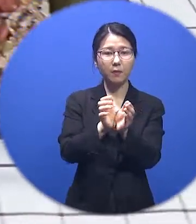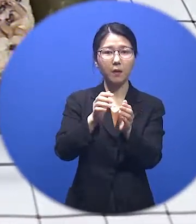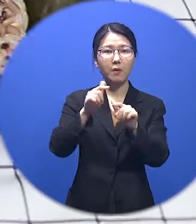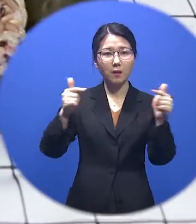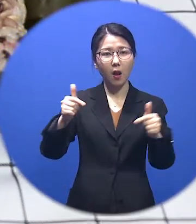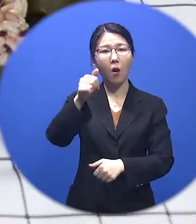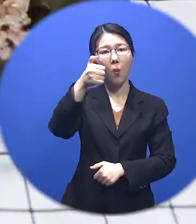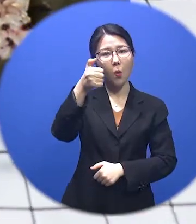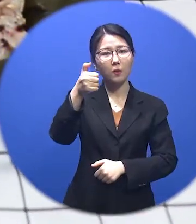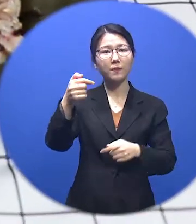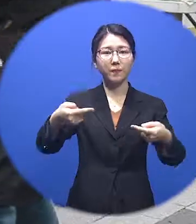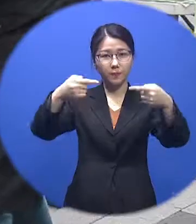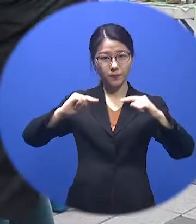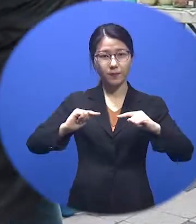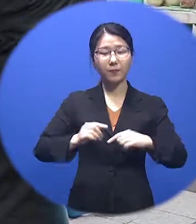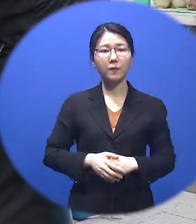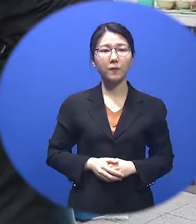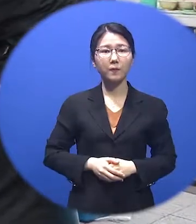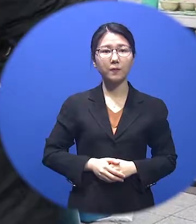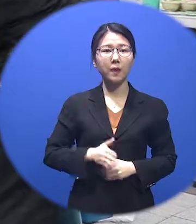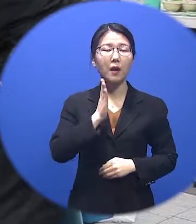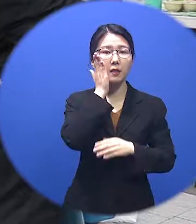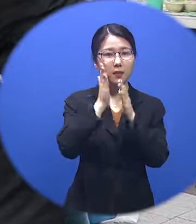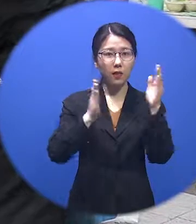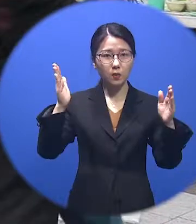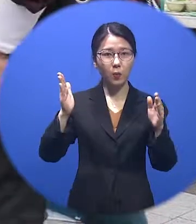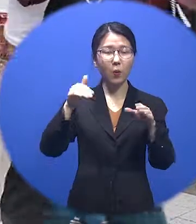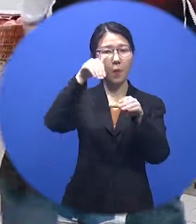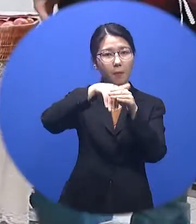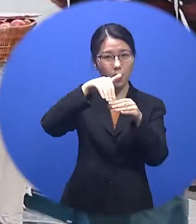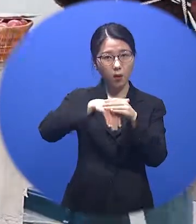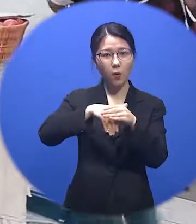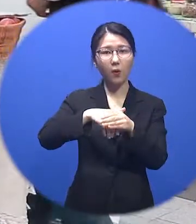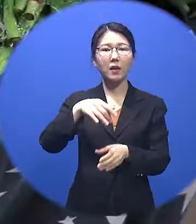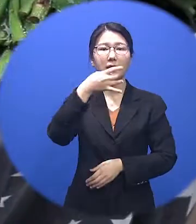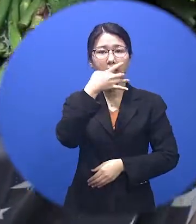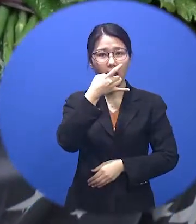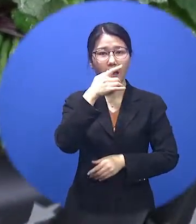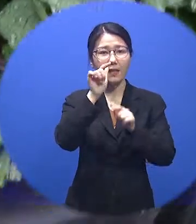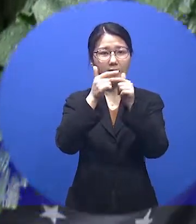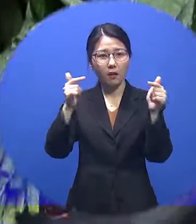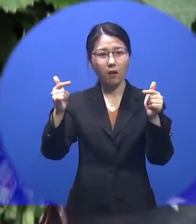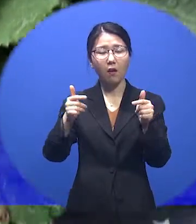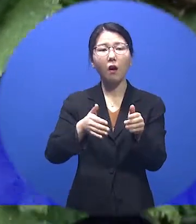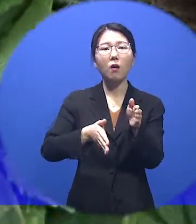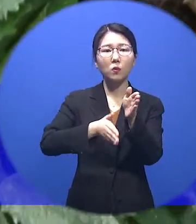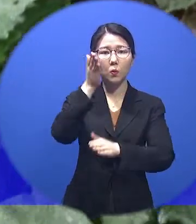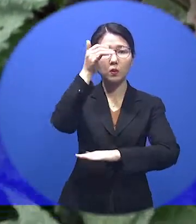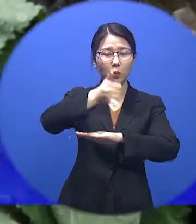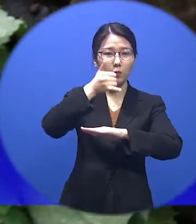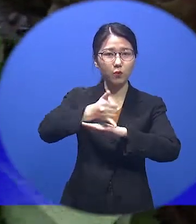팀이 참가했는데요. 제철 채소와 발효식품, 토종 쌀등